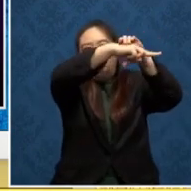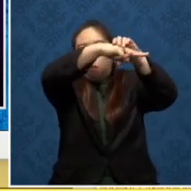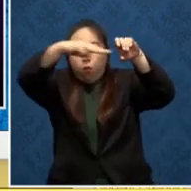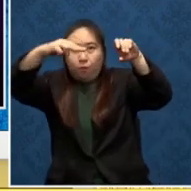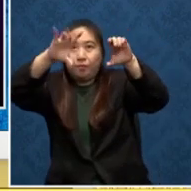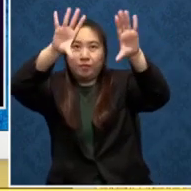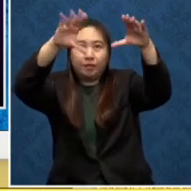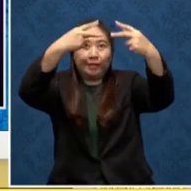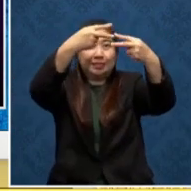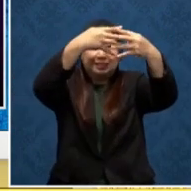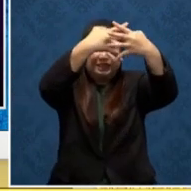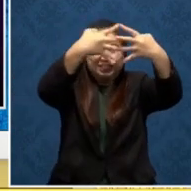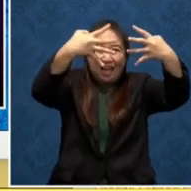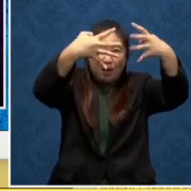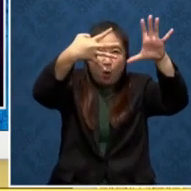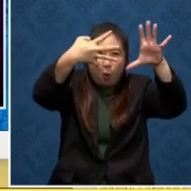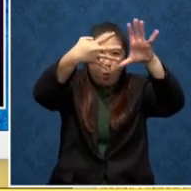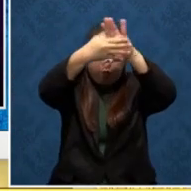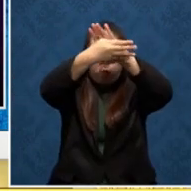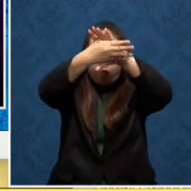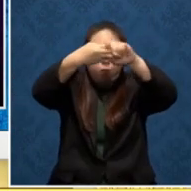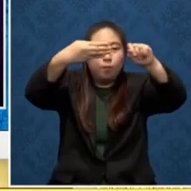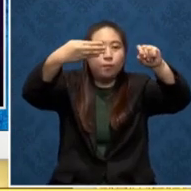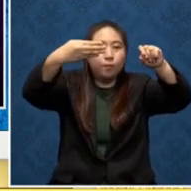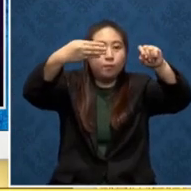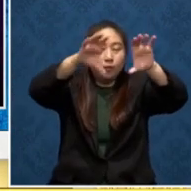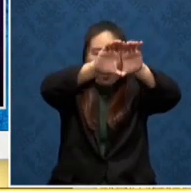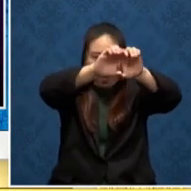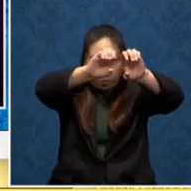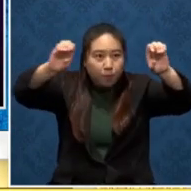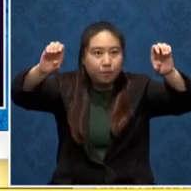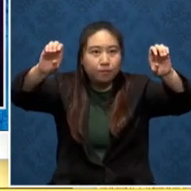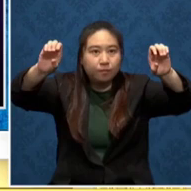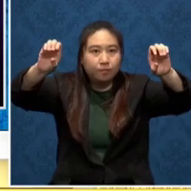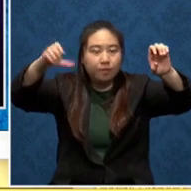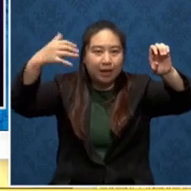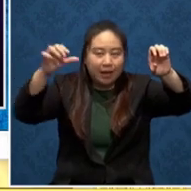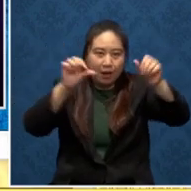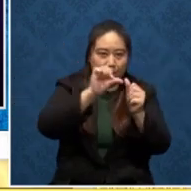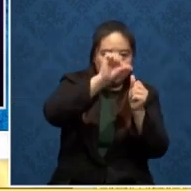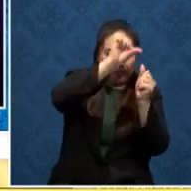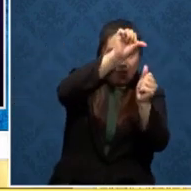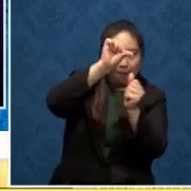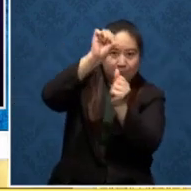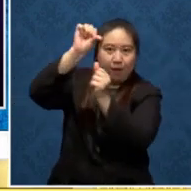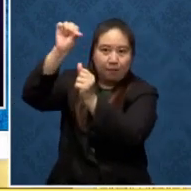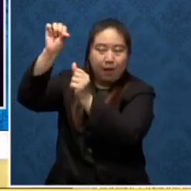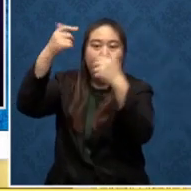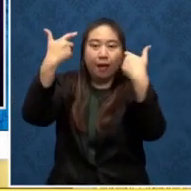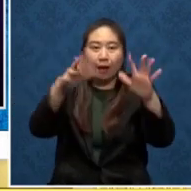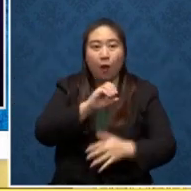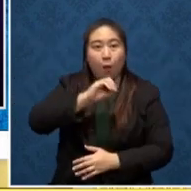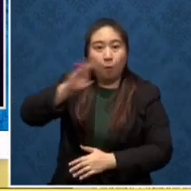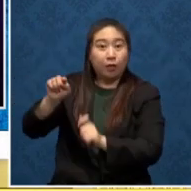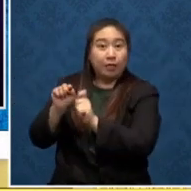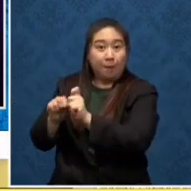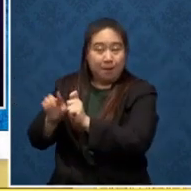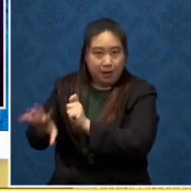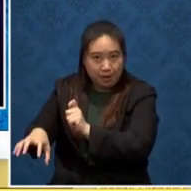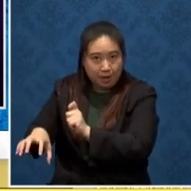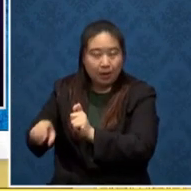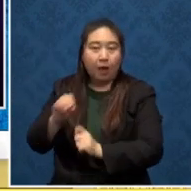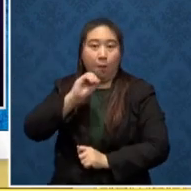อยนะครับจัลเบีบไมดี ติด RFID ไว้ครับแจ้งไปที่สำนงานเขต แก้งไปที่สำนังานกอสตช.